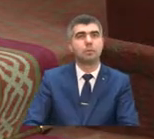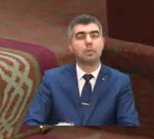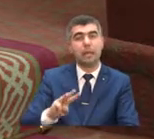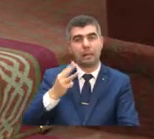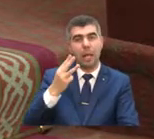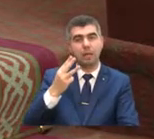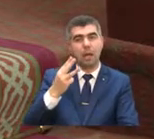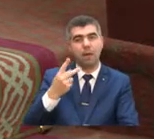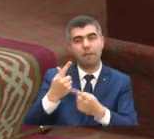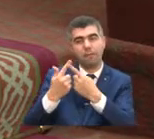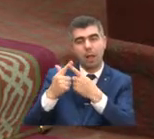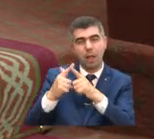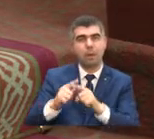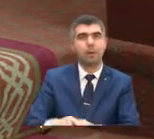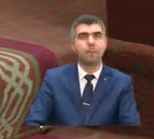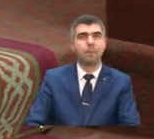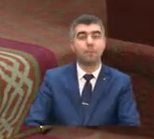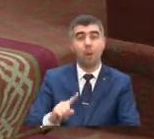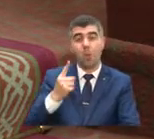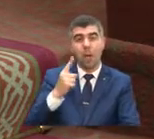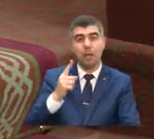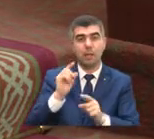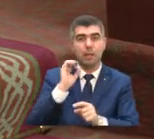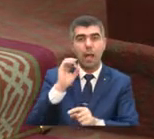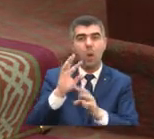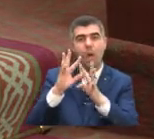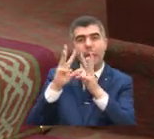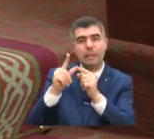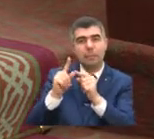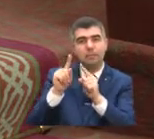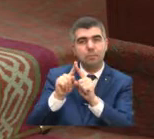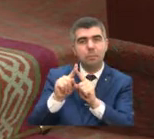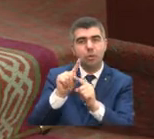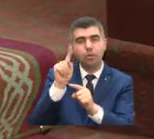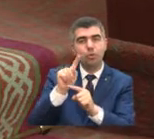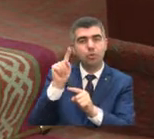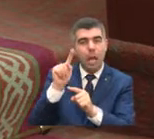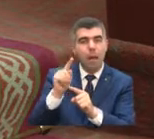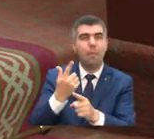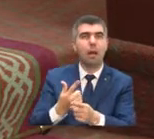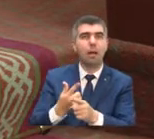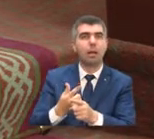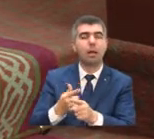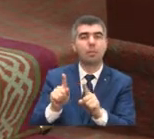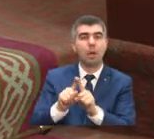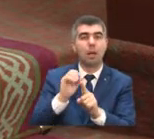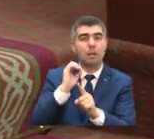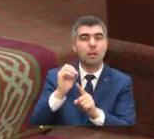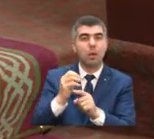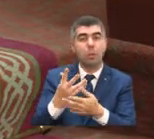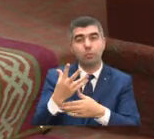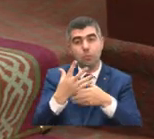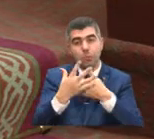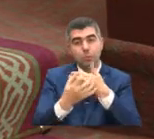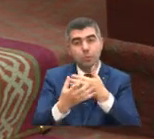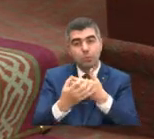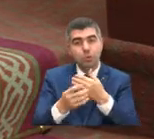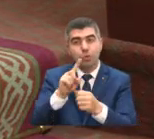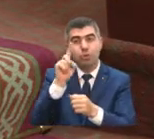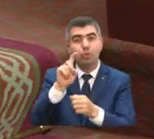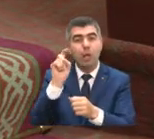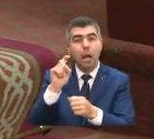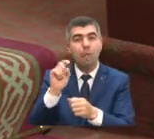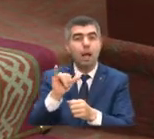المعايير، واحد الحصة جزافية، وحصة ثانية ديال الإمكانيات الجبائية ديال الجماعة